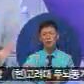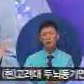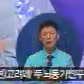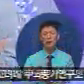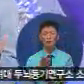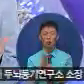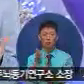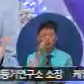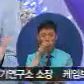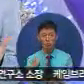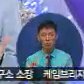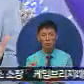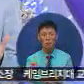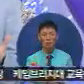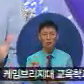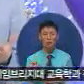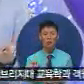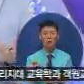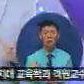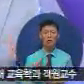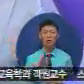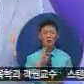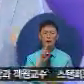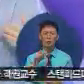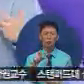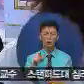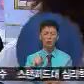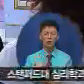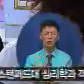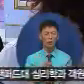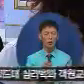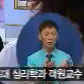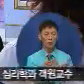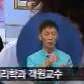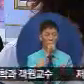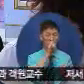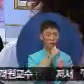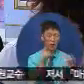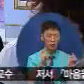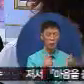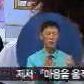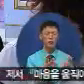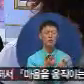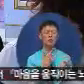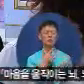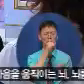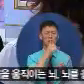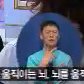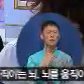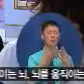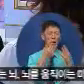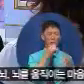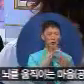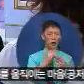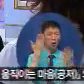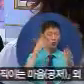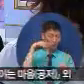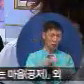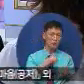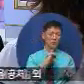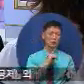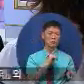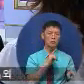벗어나게 해주는 곳이어야 돼요. 사실은 통제권을 막 가지고 있고 스스로 경험이 많은 아이들은 학교에서도 잘할